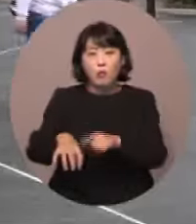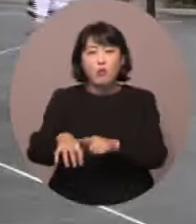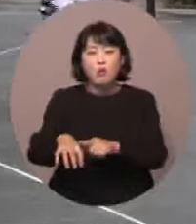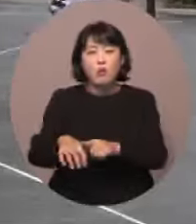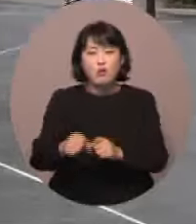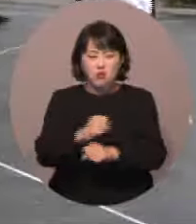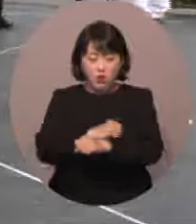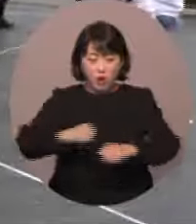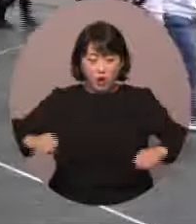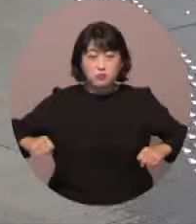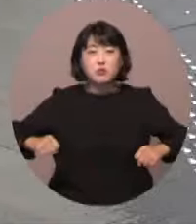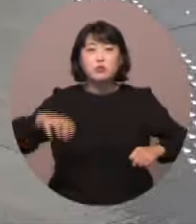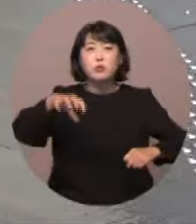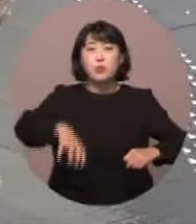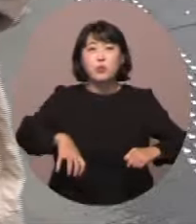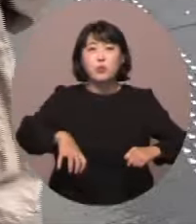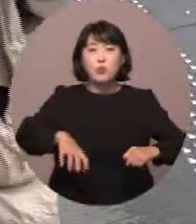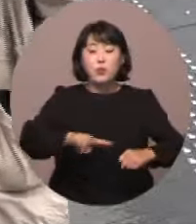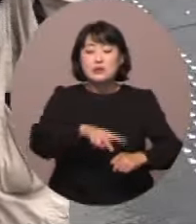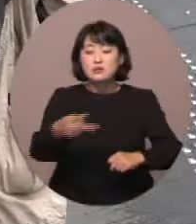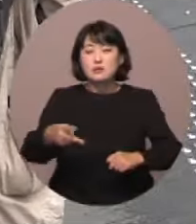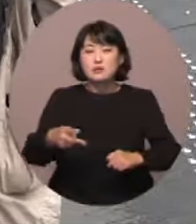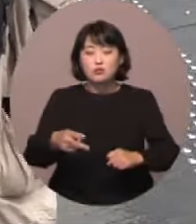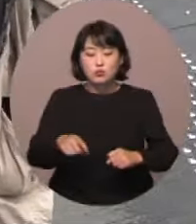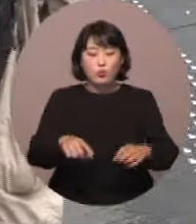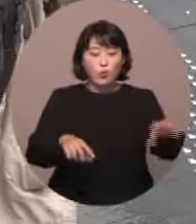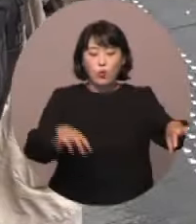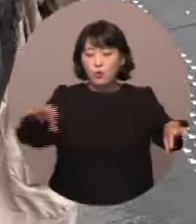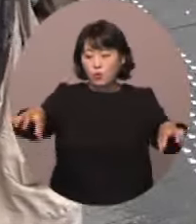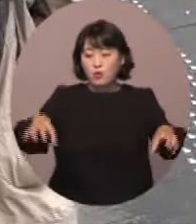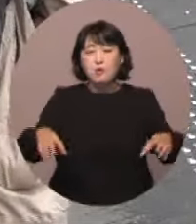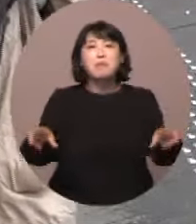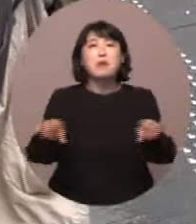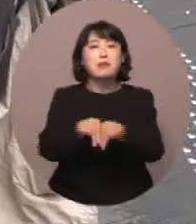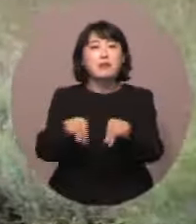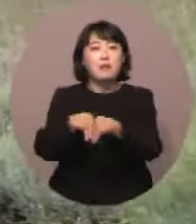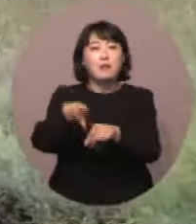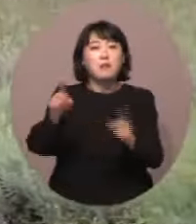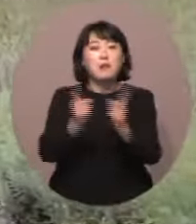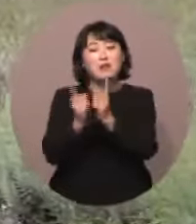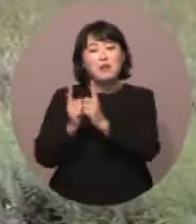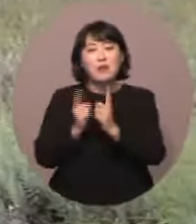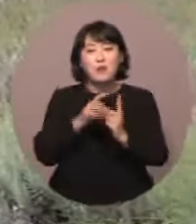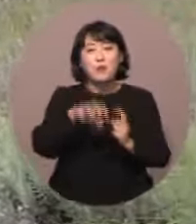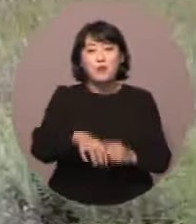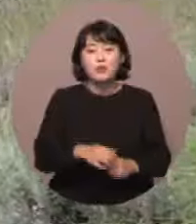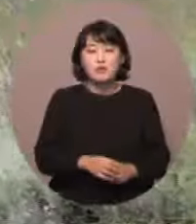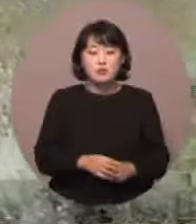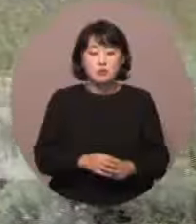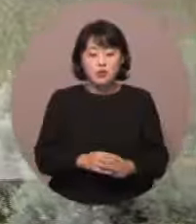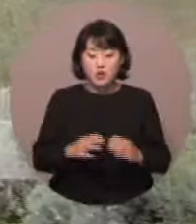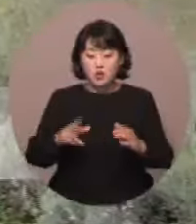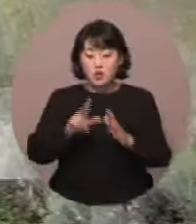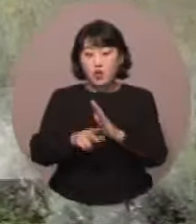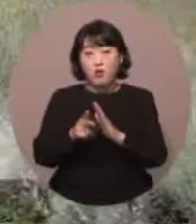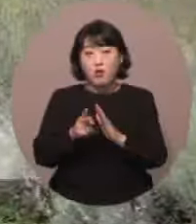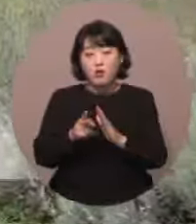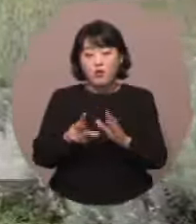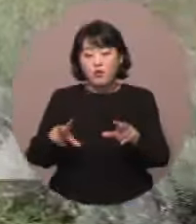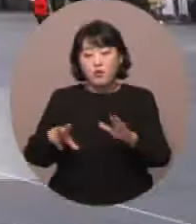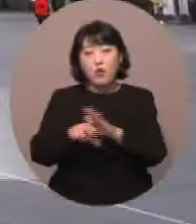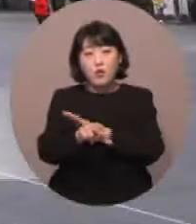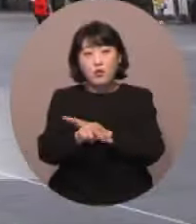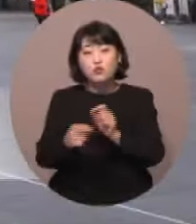만든 넓은 광장은 인근 주민들의 만남의 장소로 이용됩니다. 역 주변에 녹지 공간을 조성하고